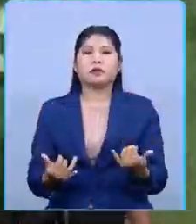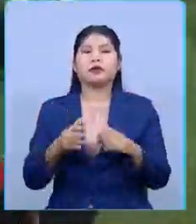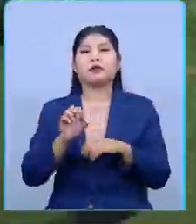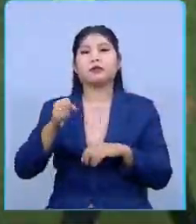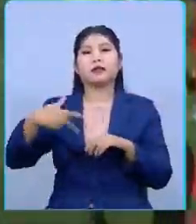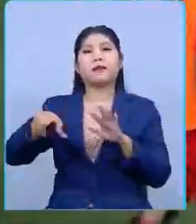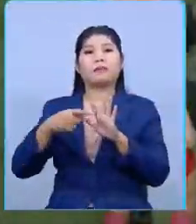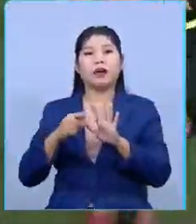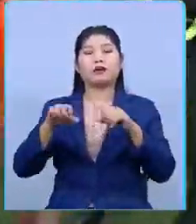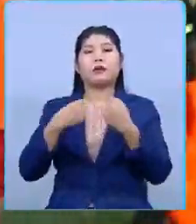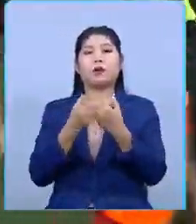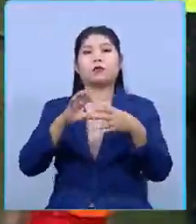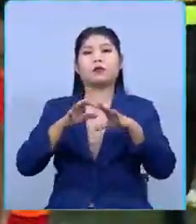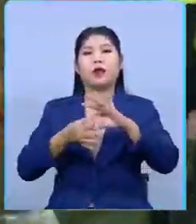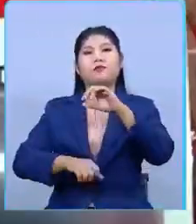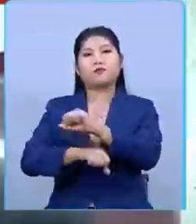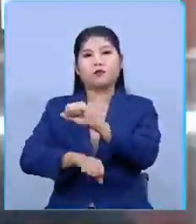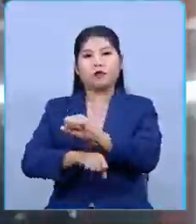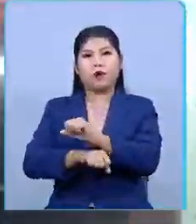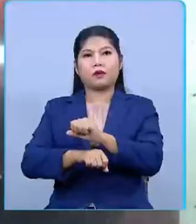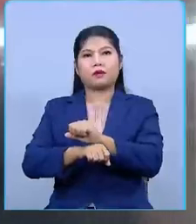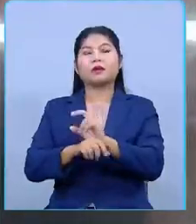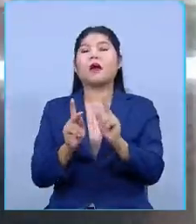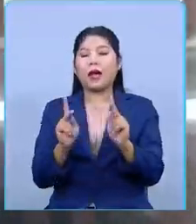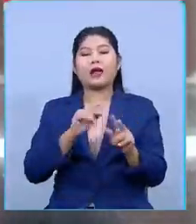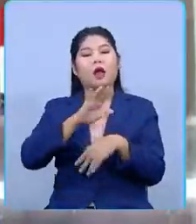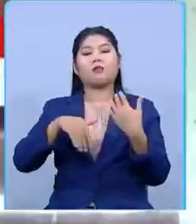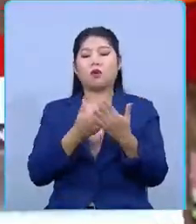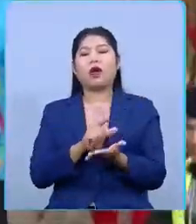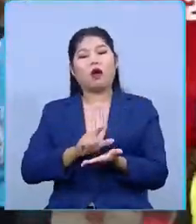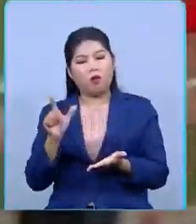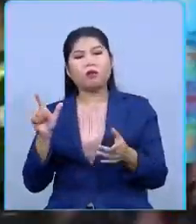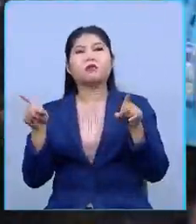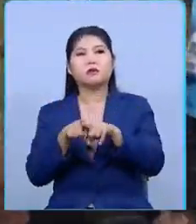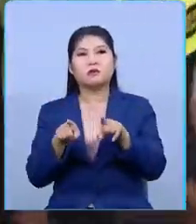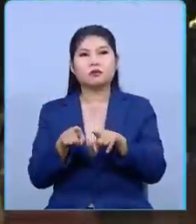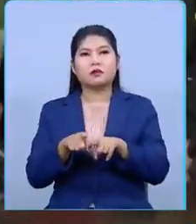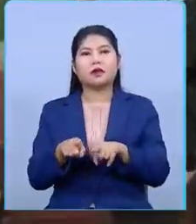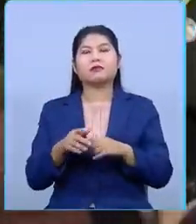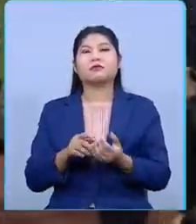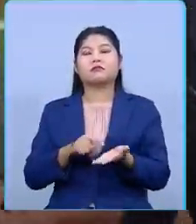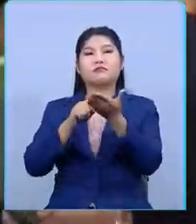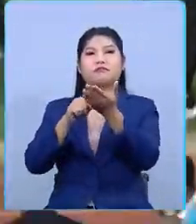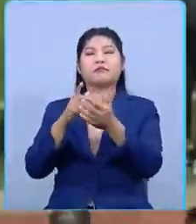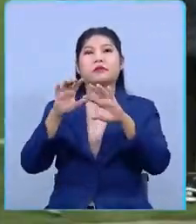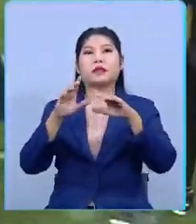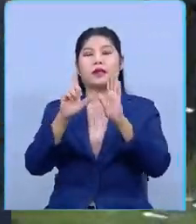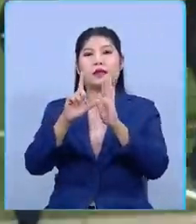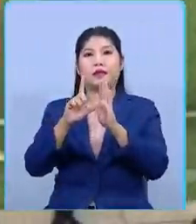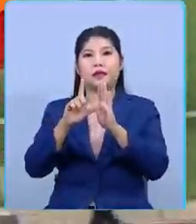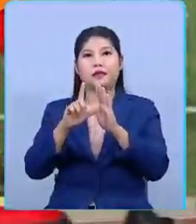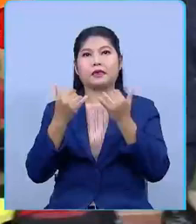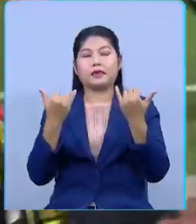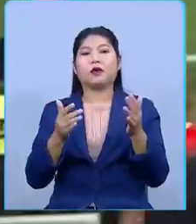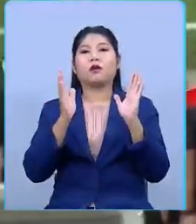คณะกรรมการของสมาคมกีฬาฟุตบอลชุดนี้ต้องออกไปด้วยนะคะการบริหารงานขึ้นตรงกับสำนักเลขาธิการสมาคมส่วน